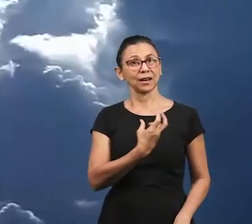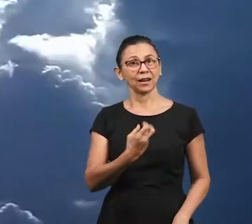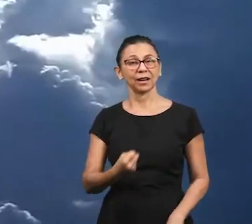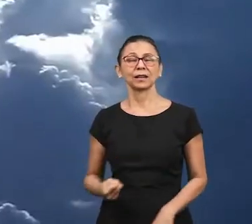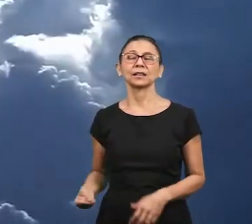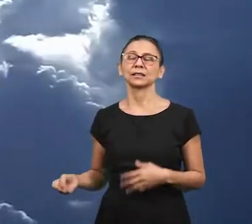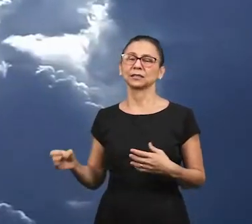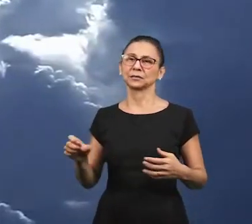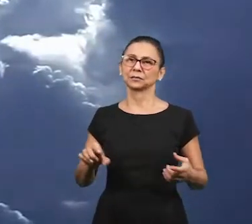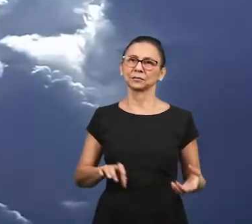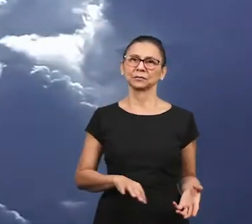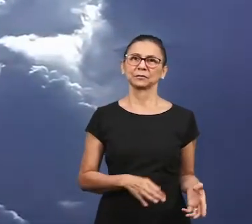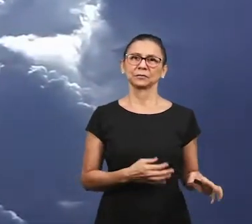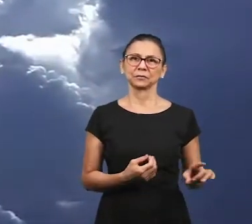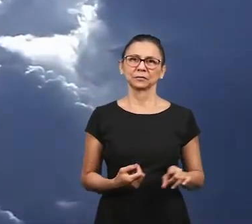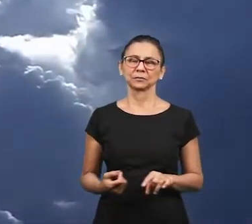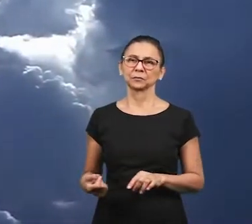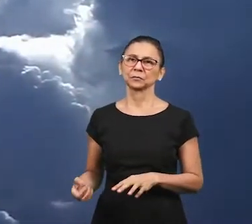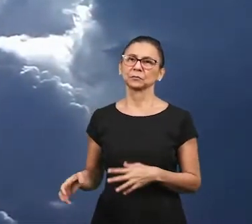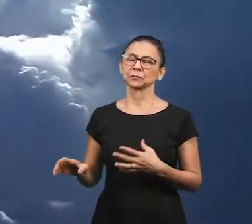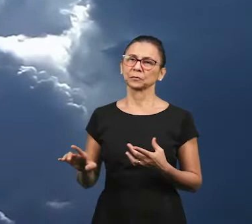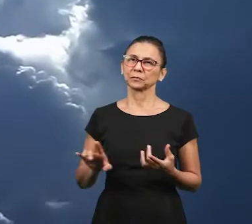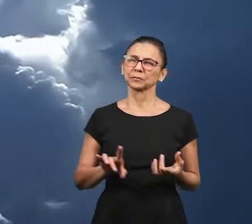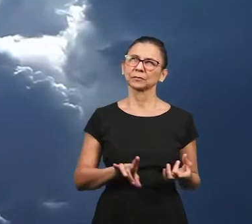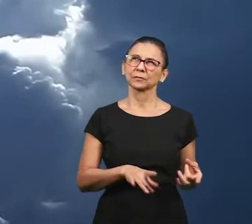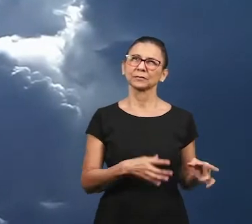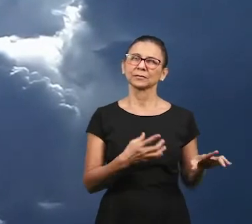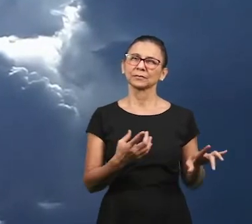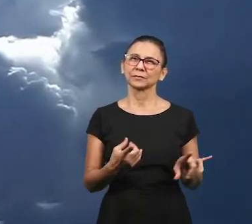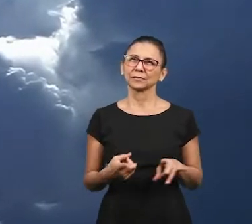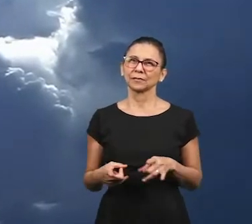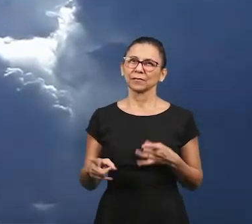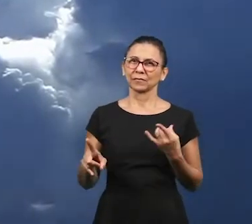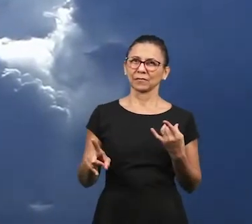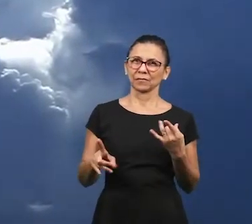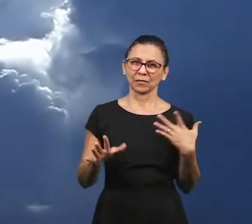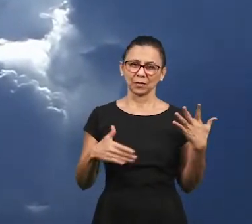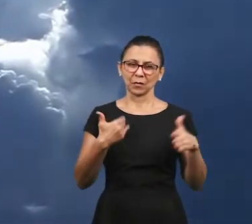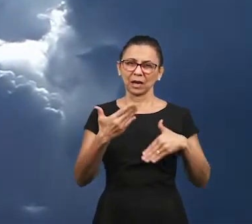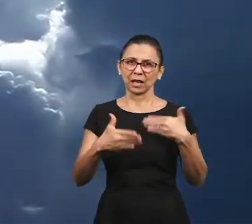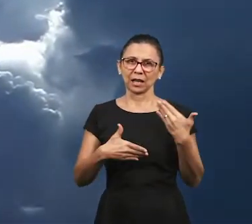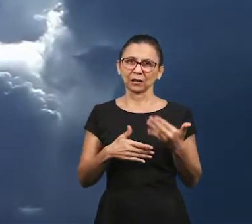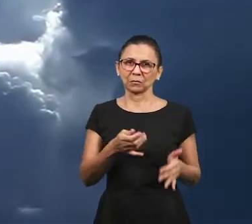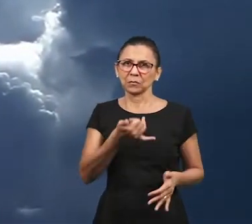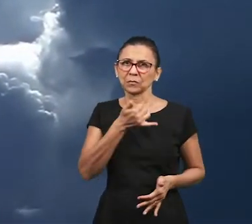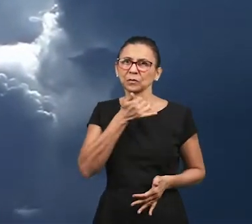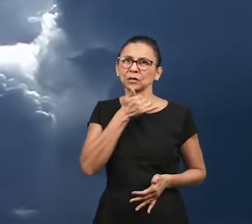ничего, что сможет украсть эту радость из моего сердца.